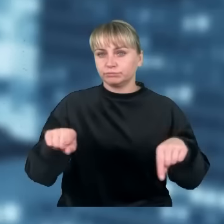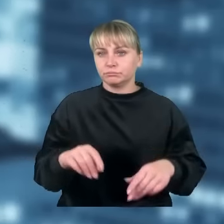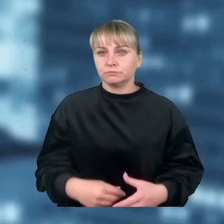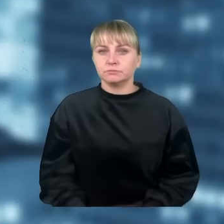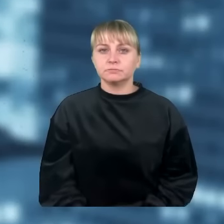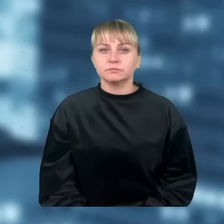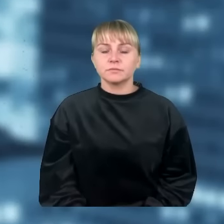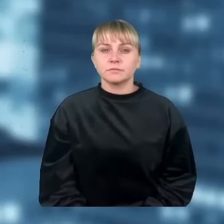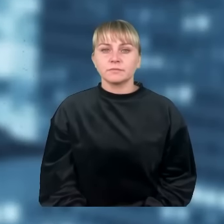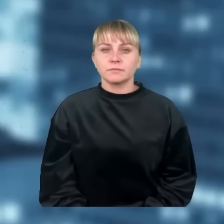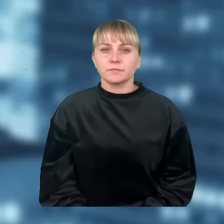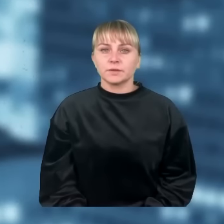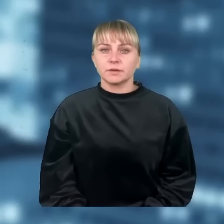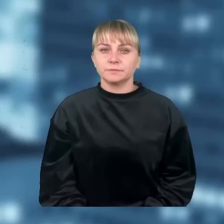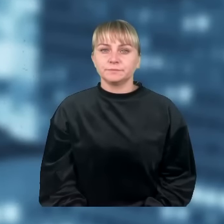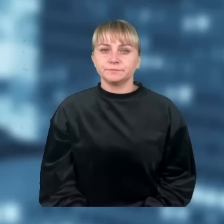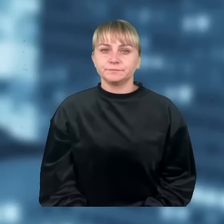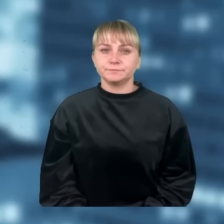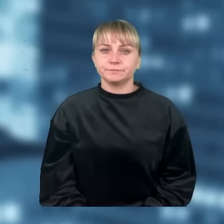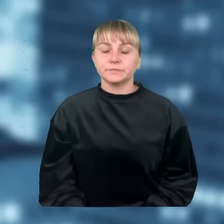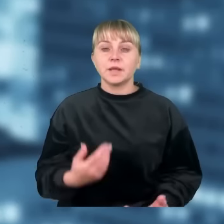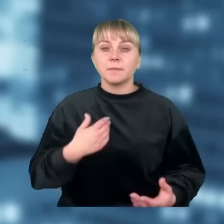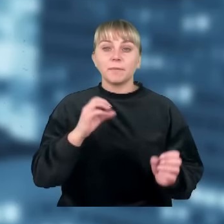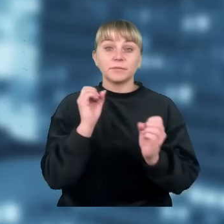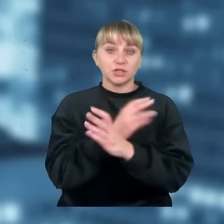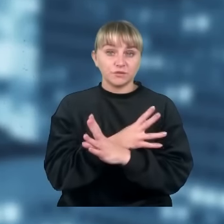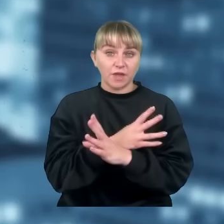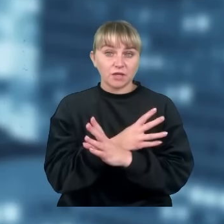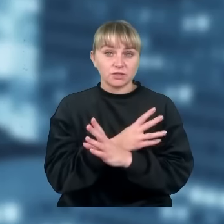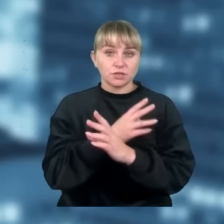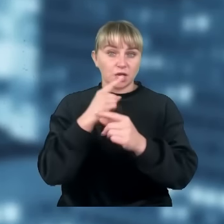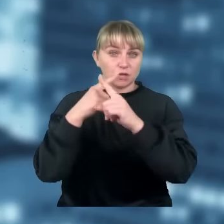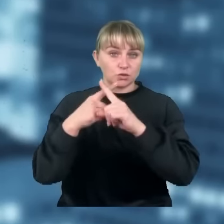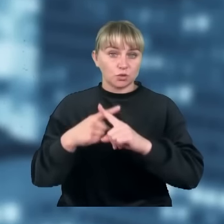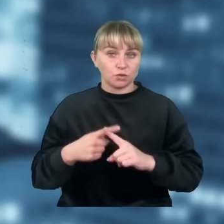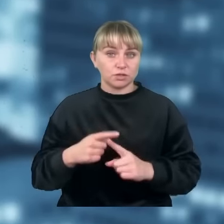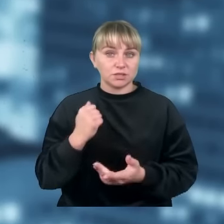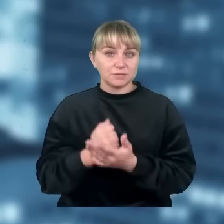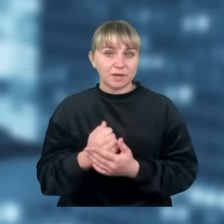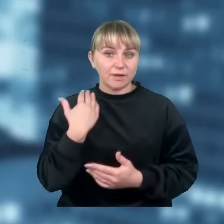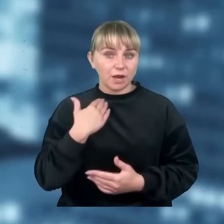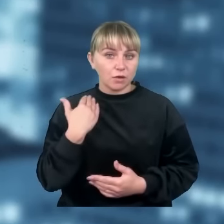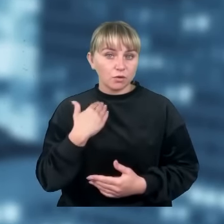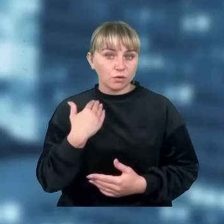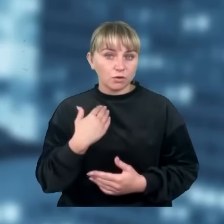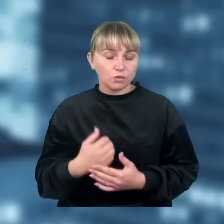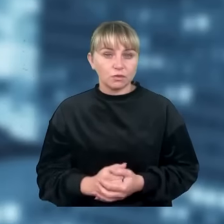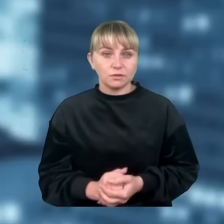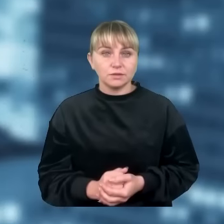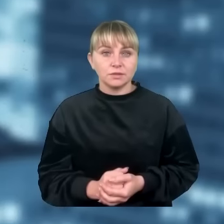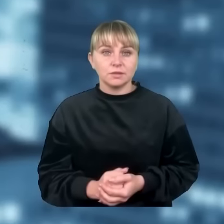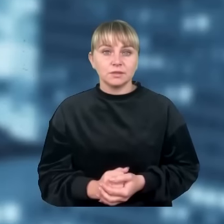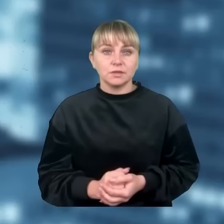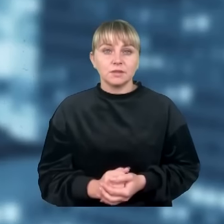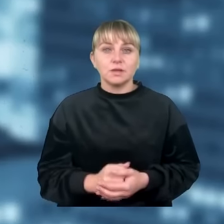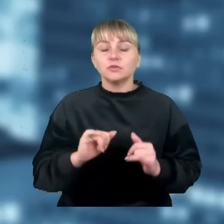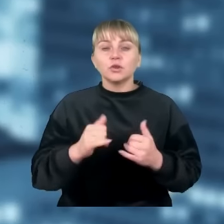Proszę Państwa, mam najświeższy sondaż na temat alkoholu. No ale to jest